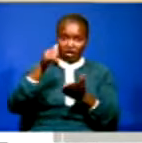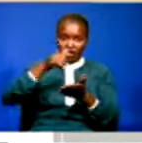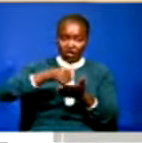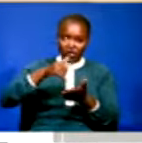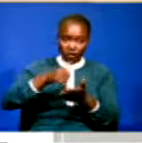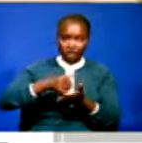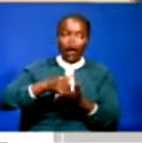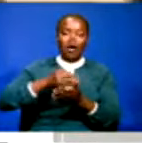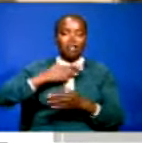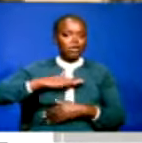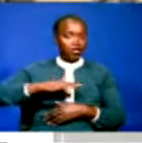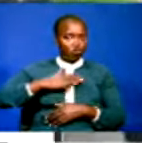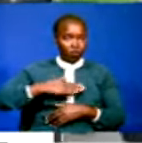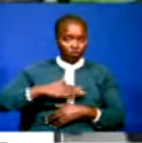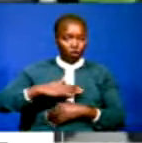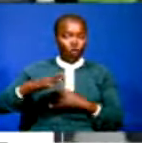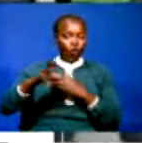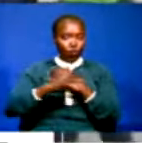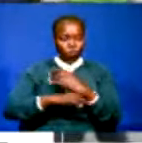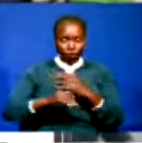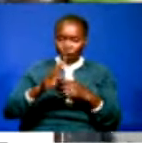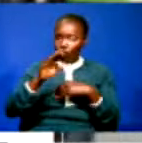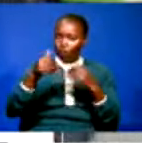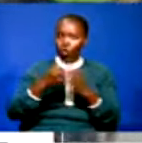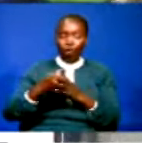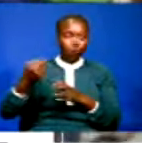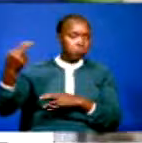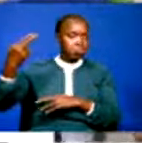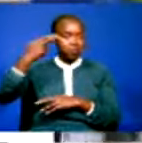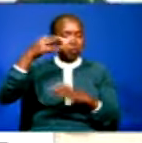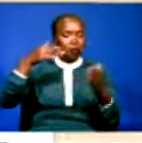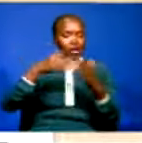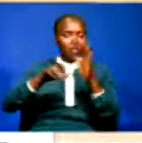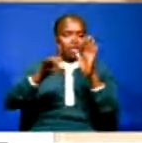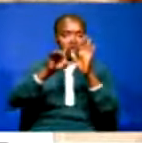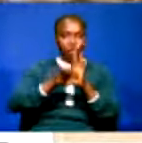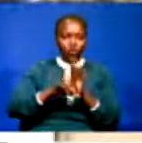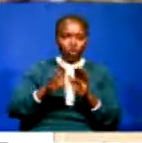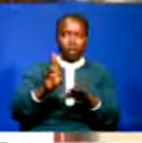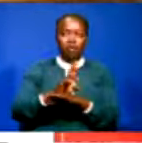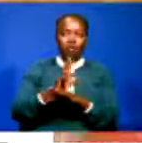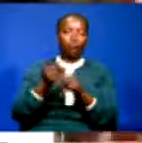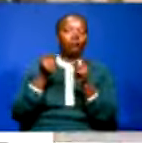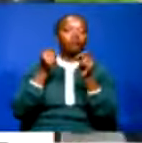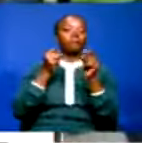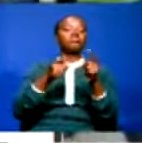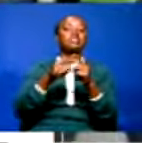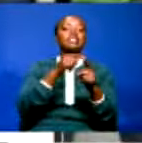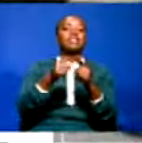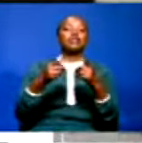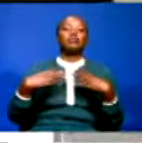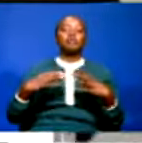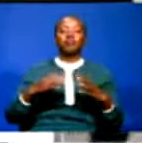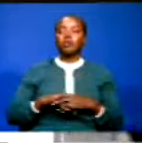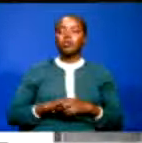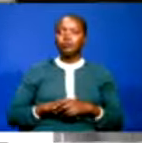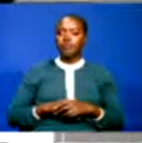Samburu, ya kutoa silaha zinazomilikiwa kinyume cha sheria na ambazo zinatumiwa kuua raia wasio na hatia.